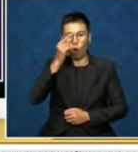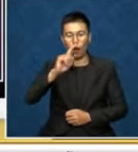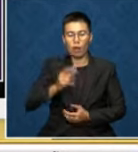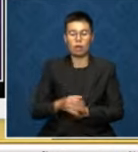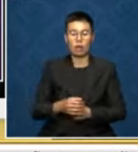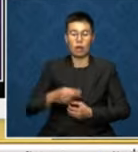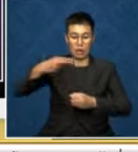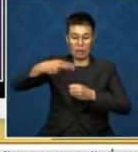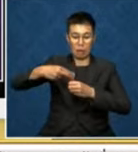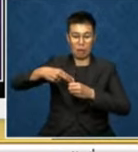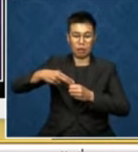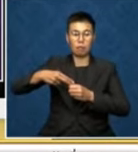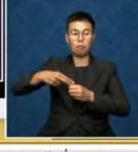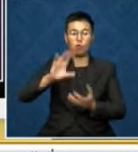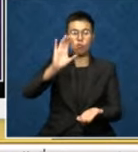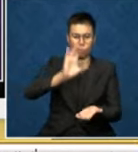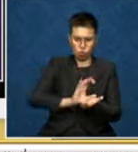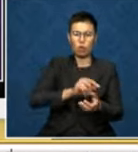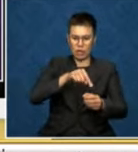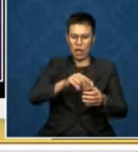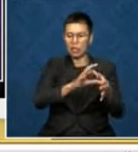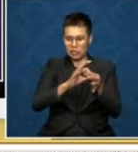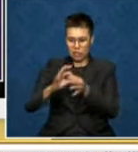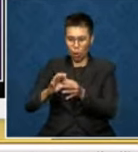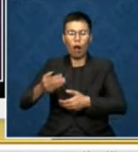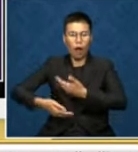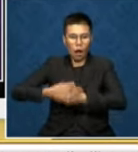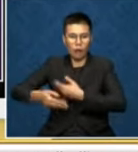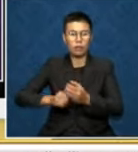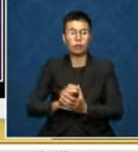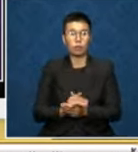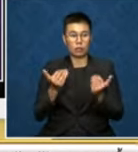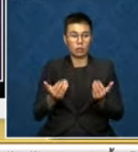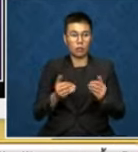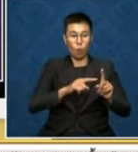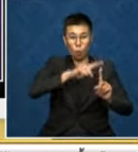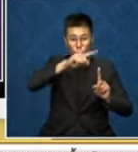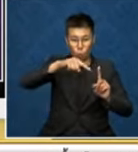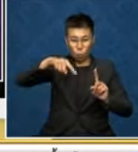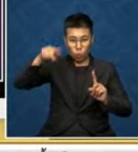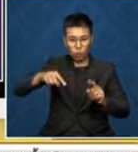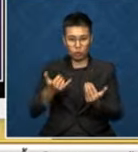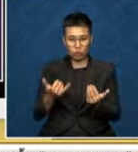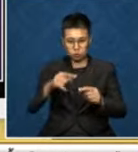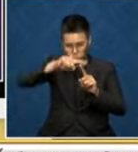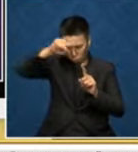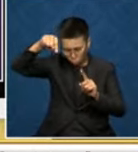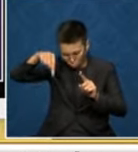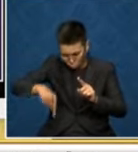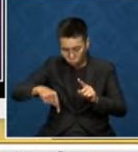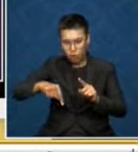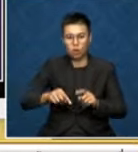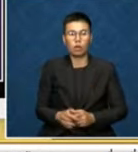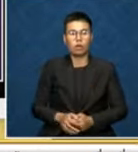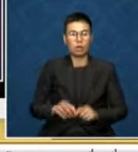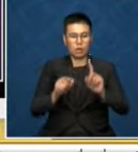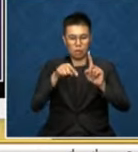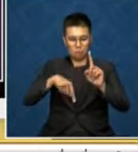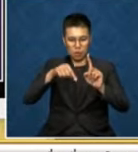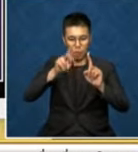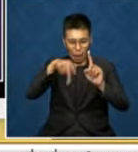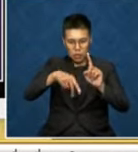ของสินค้าที่เราหลีกเลี่ยงไม่ได้ประเด็นสุดท้ายครับท่านประธานครับตลาดหุ้นไทยที่ดิ่งเหวอย่างหนักดัชนีต่ำกว่า 1,400 จุดเ